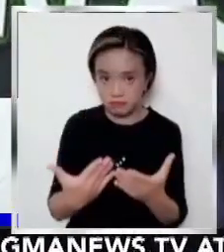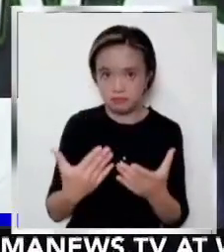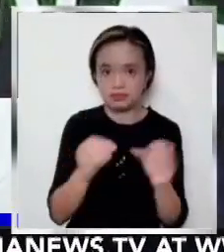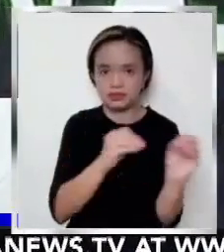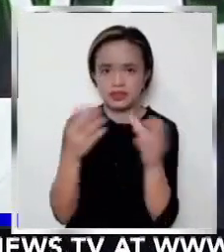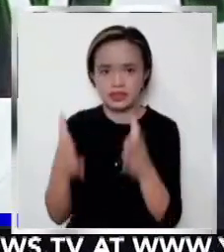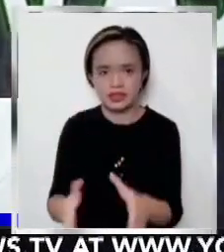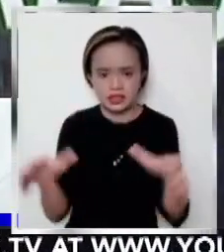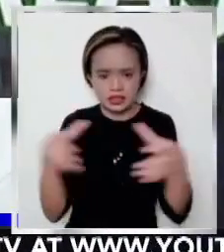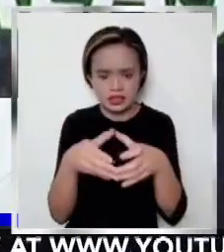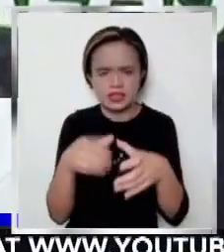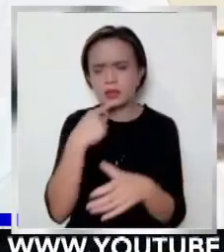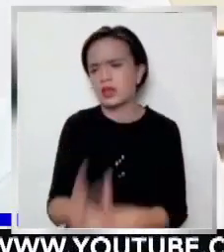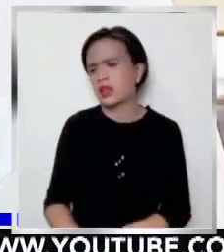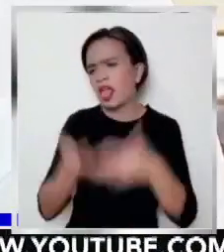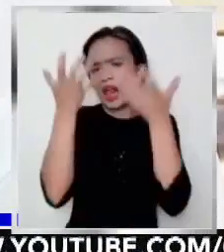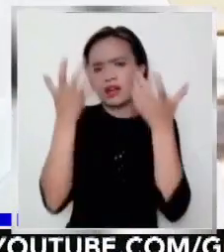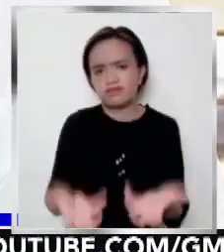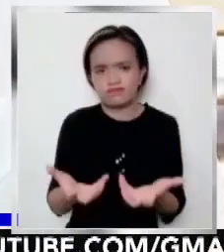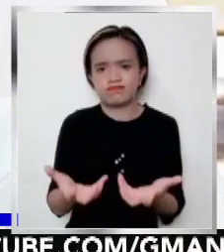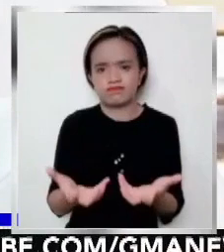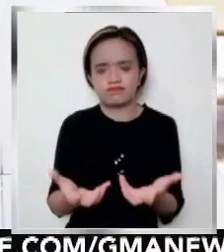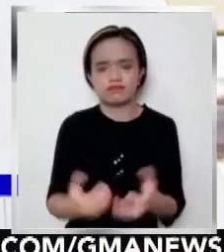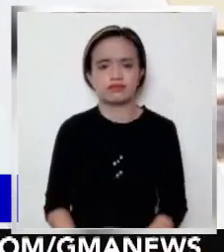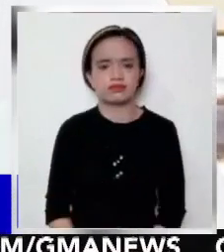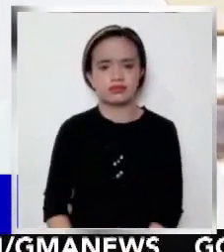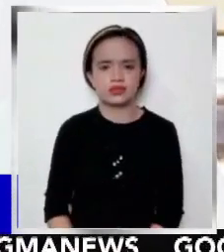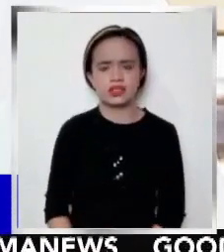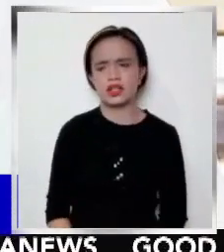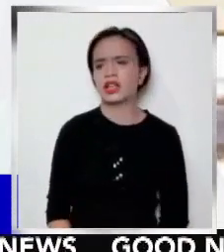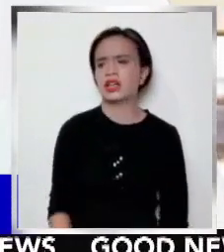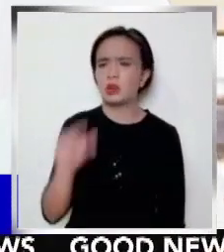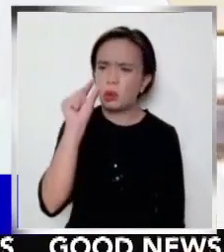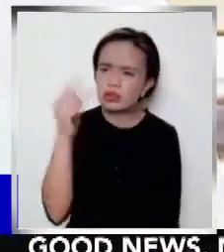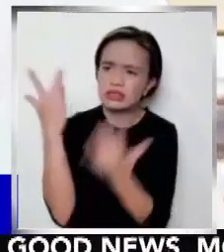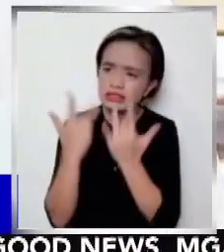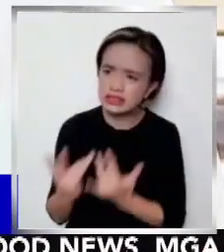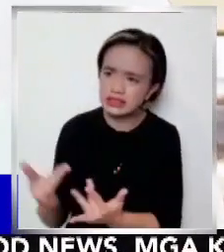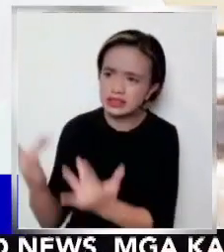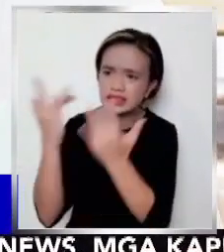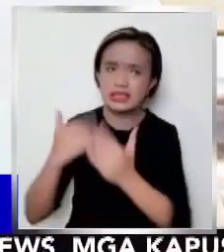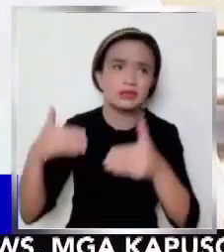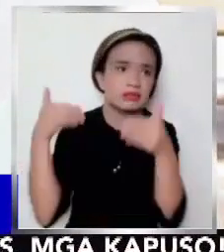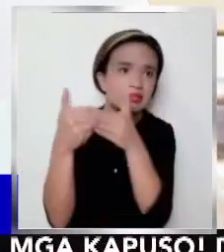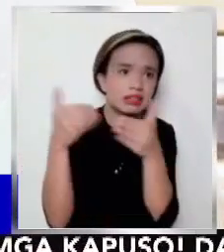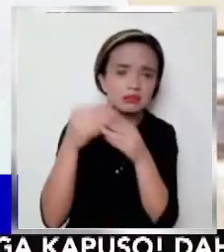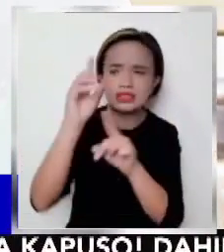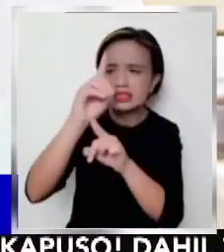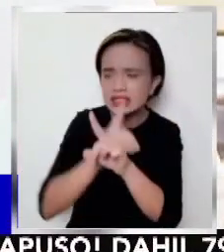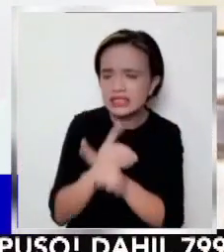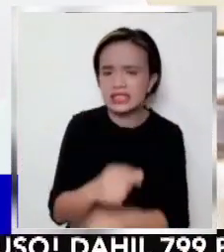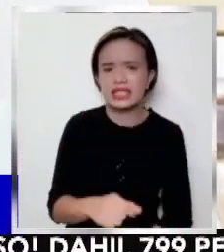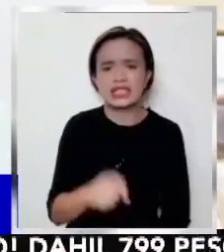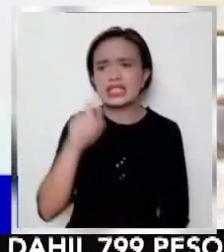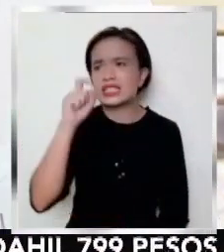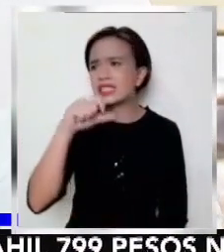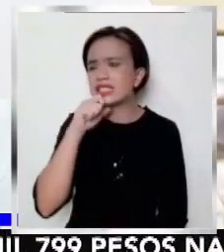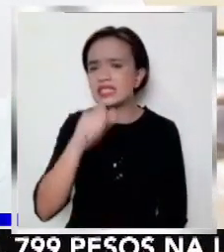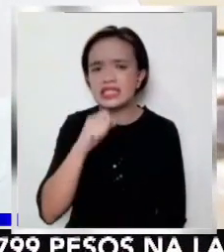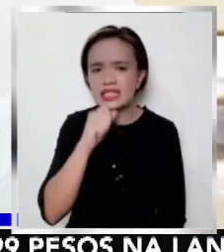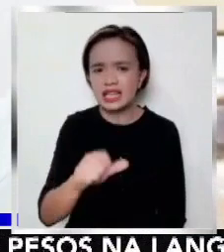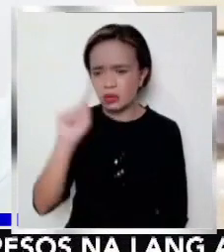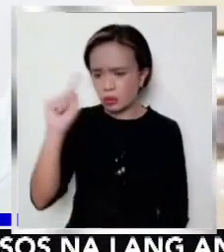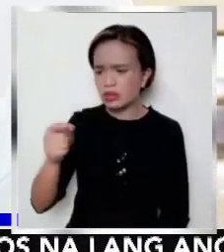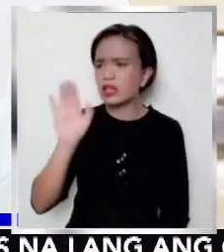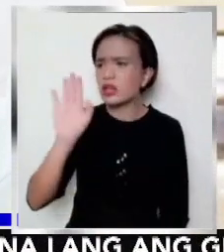itong mabigat para sa kanila. Konting awa naman, magdi-December, sana wag yung bulsa nyo ang patabain ninyo. Sana naman